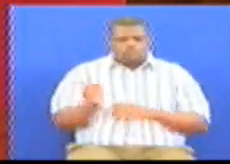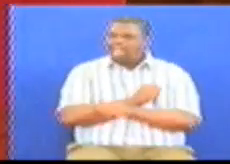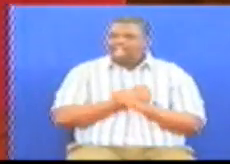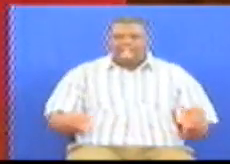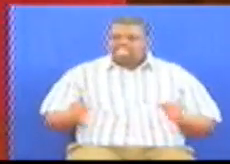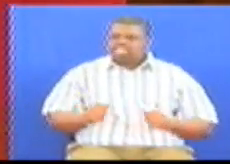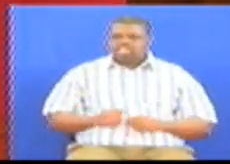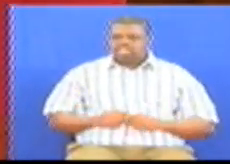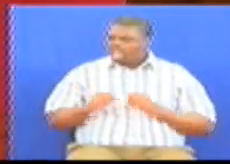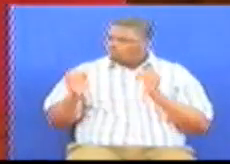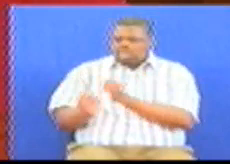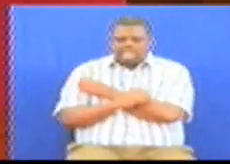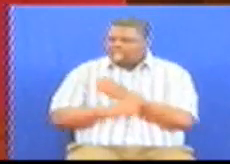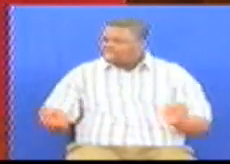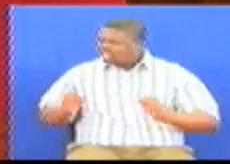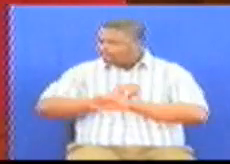Haiji kabisa.